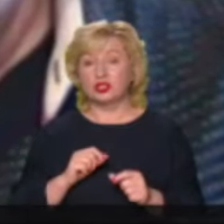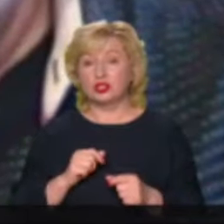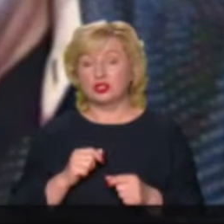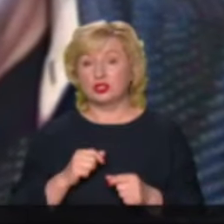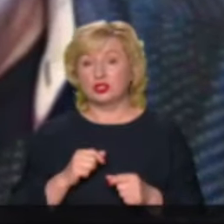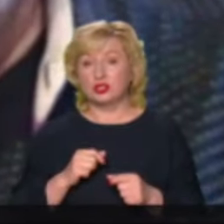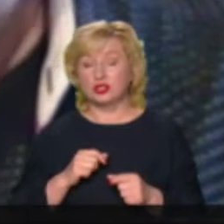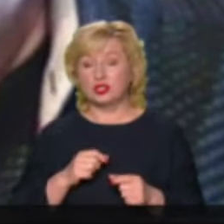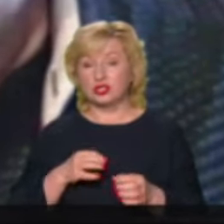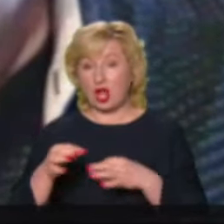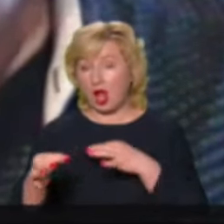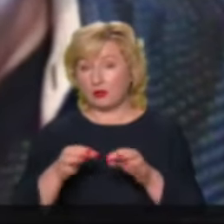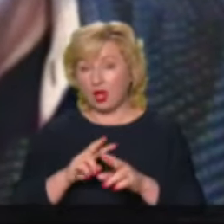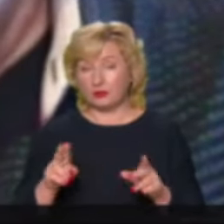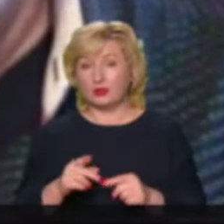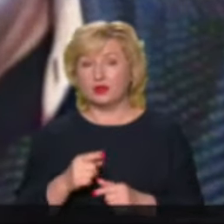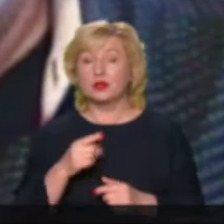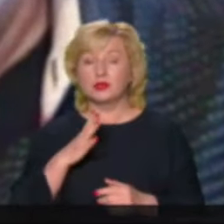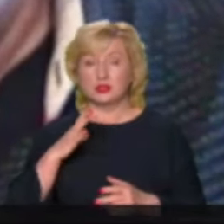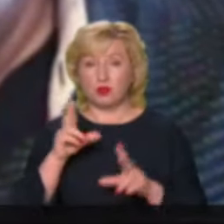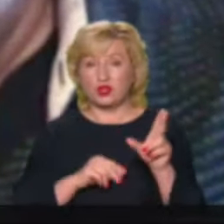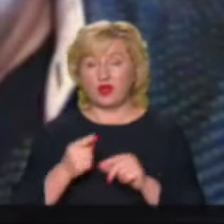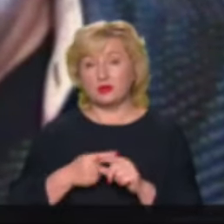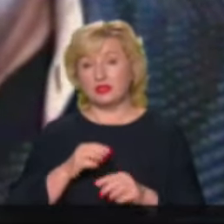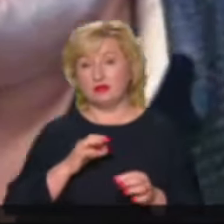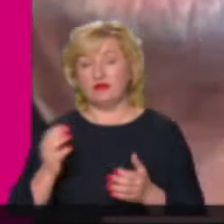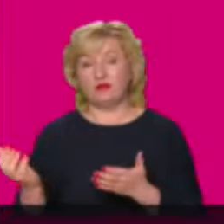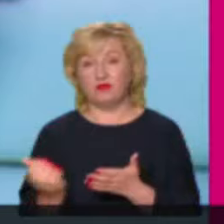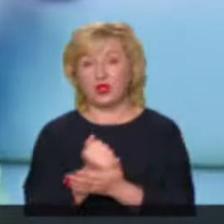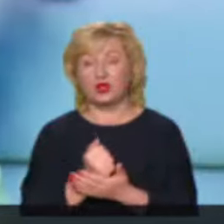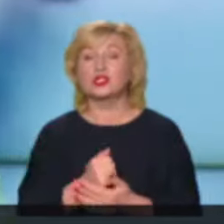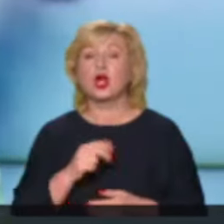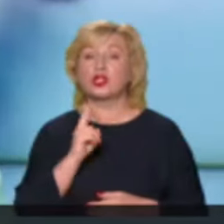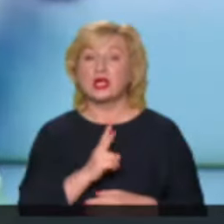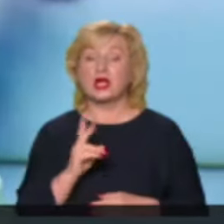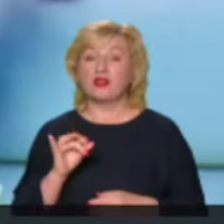Костянтине. Сподіваємося на наш виграш все-таки в цій партії. Костянтин Криволап, авіаційний експерт та аналітик.